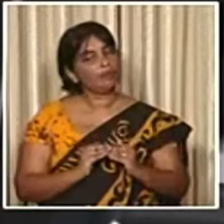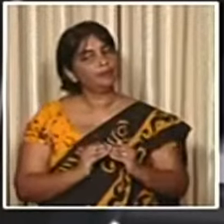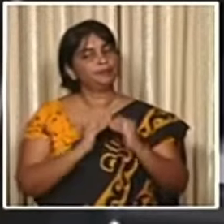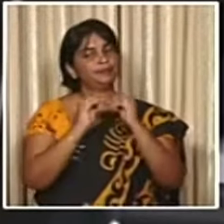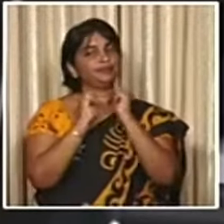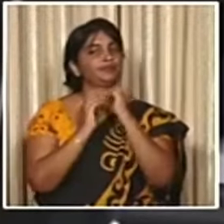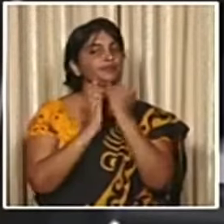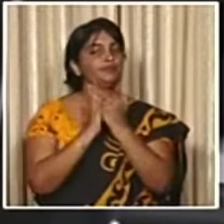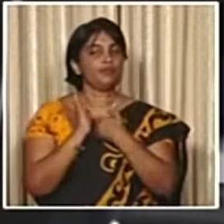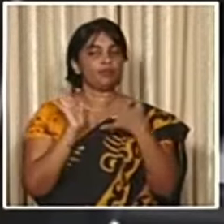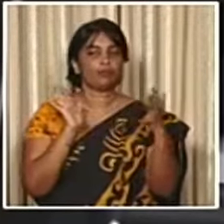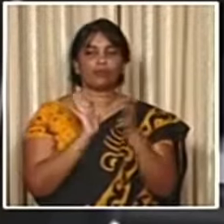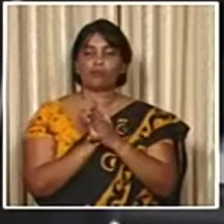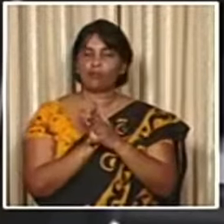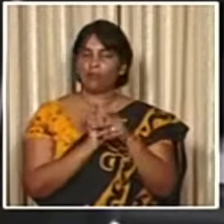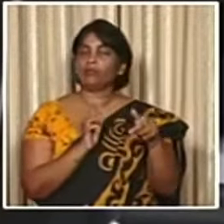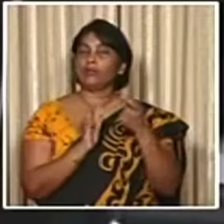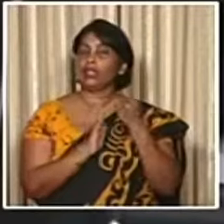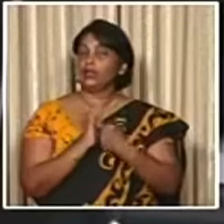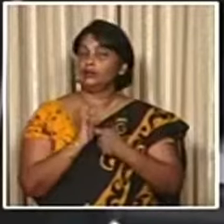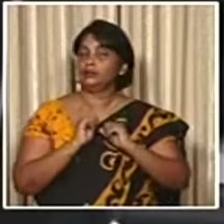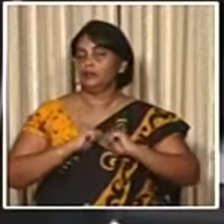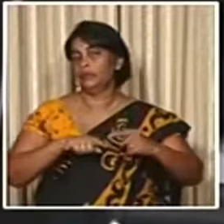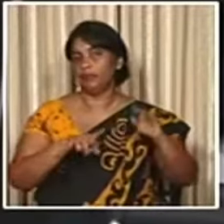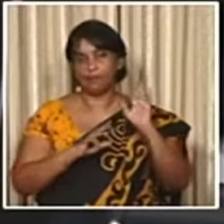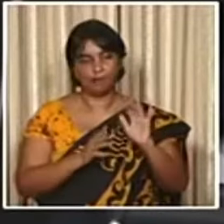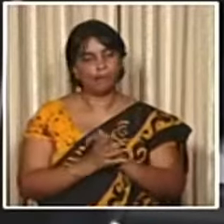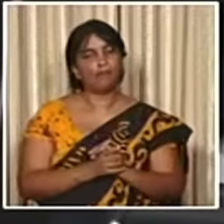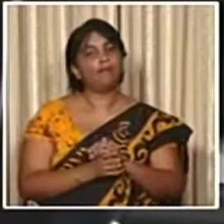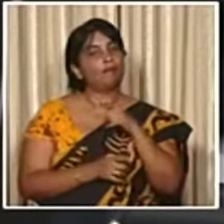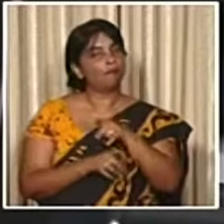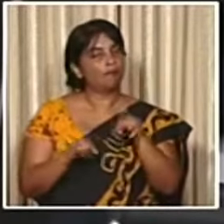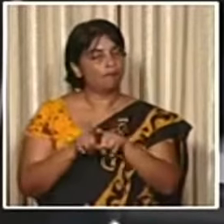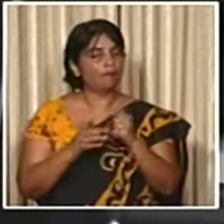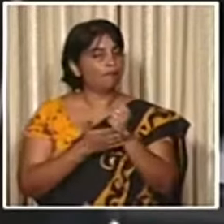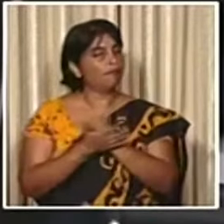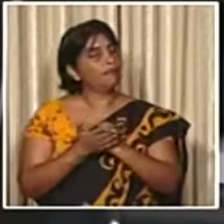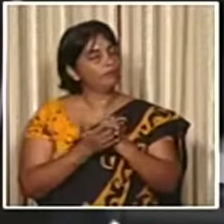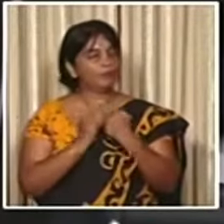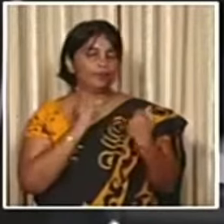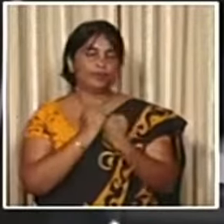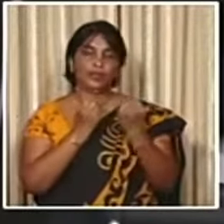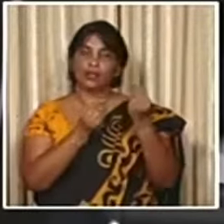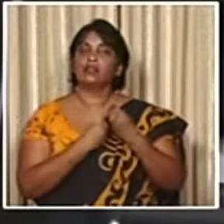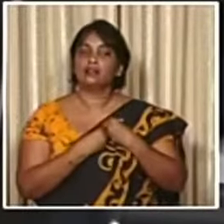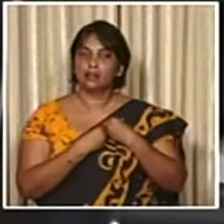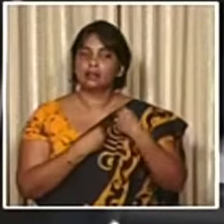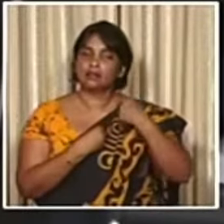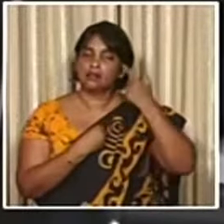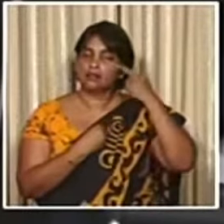සිටීමේ වැඩපිළිවෙලක් එක තමයි මේක නීතිය ක්‍රියාත්මක වෙන්නට ඕන. ඒ සඳහා සියලු දෙනාගේ සහයෝගය ලැබෙයි